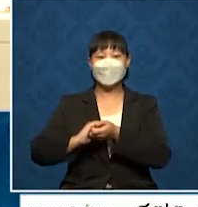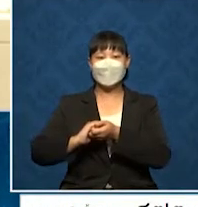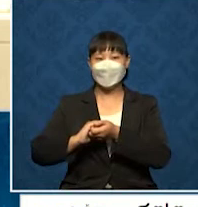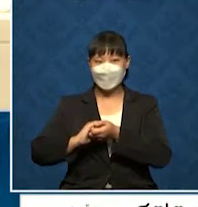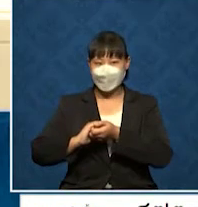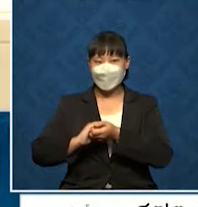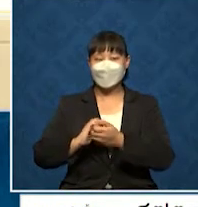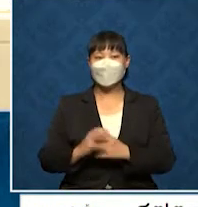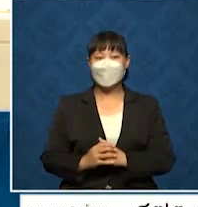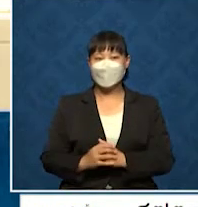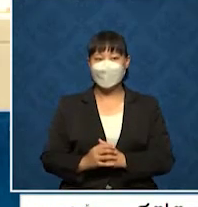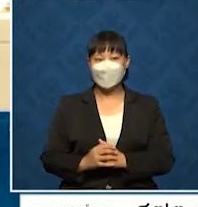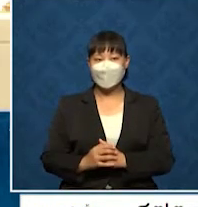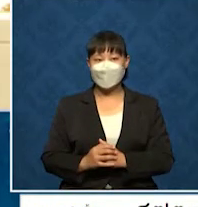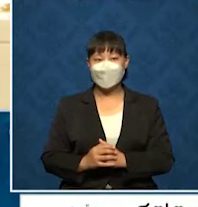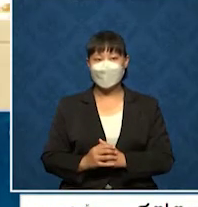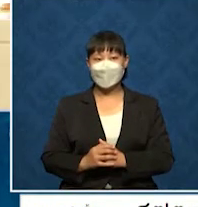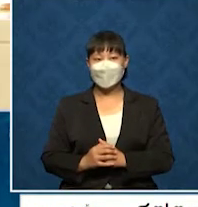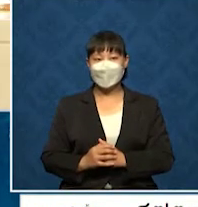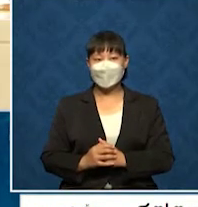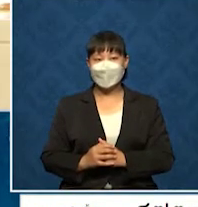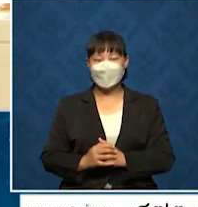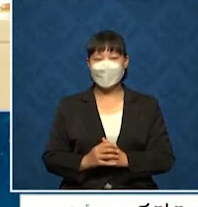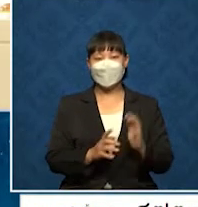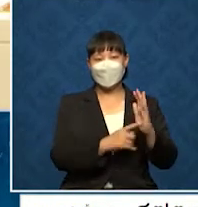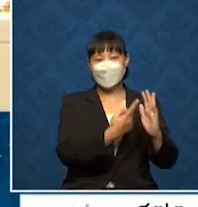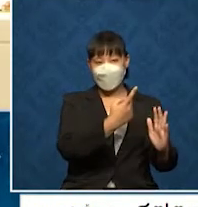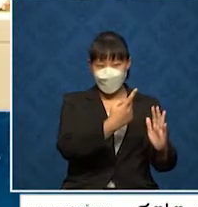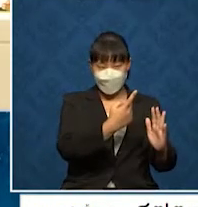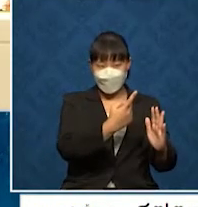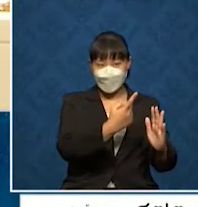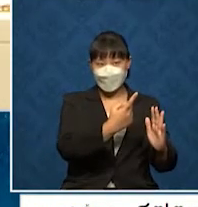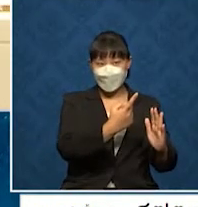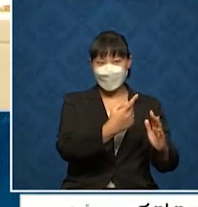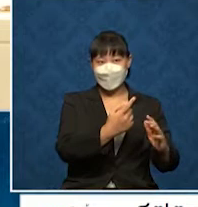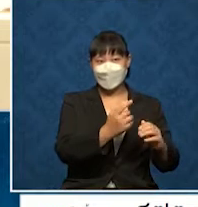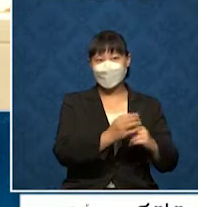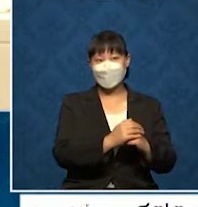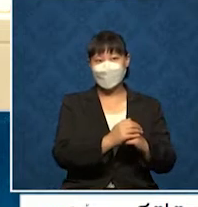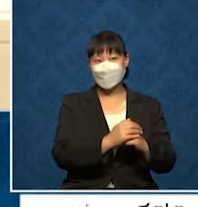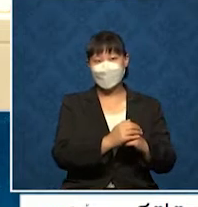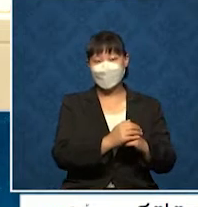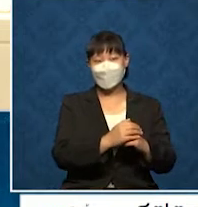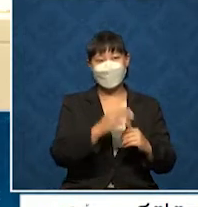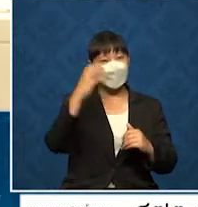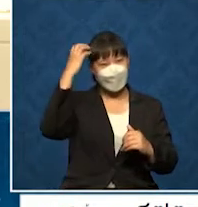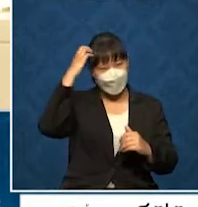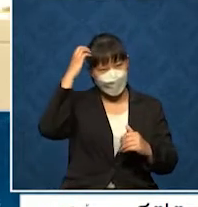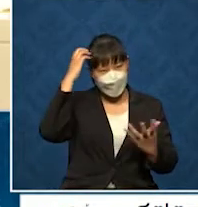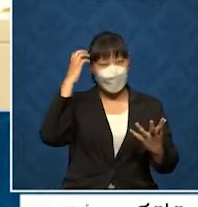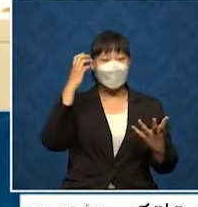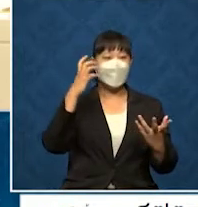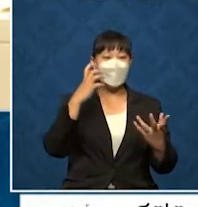ความร่วมมือระหว่างประเทศต้นน้ำคือประเทศลุ่มน้ำโขง6ประเท